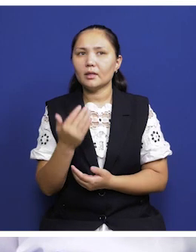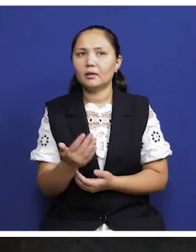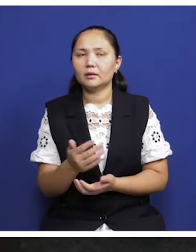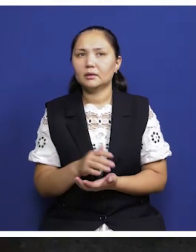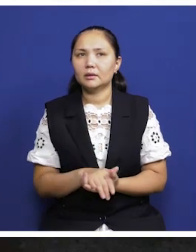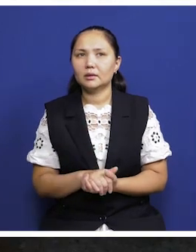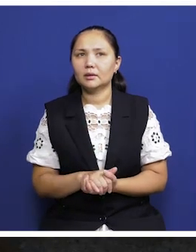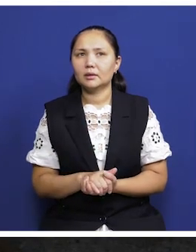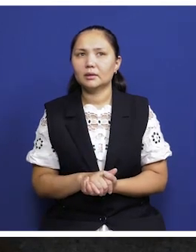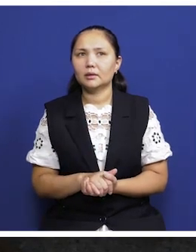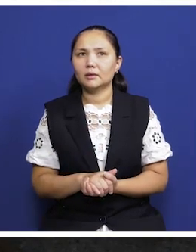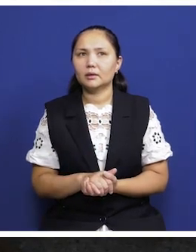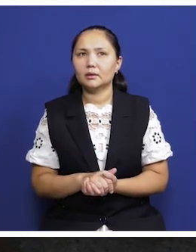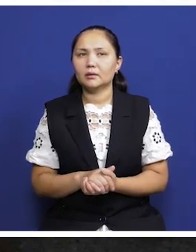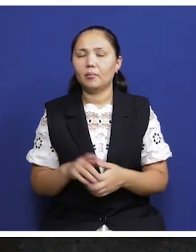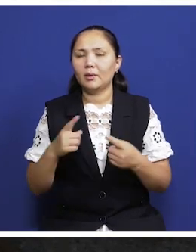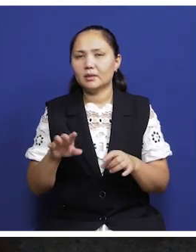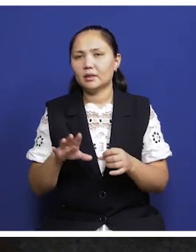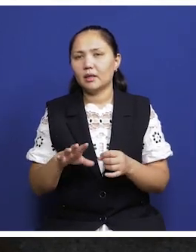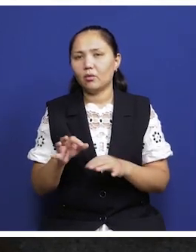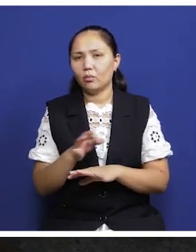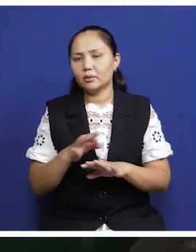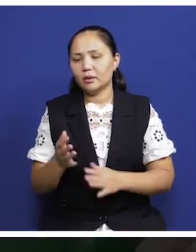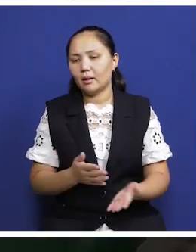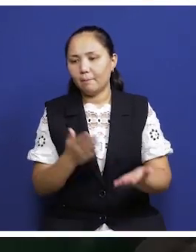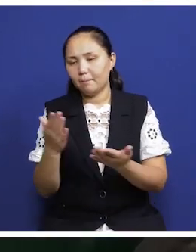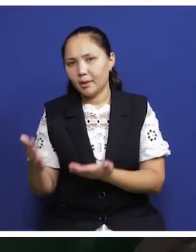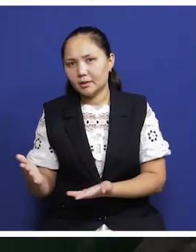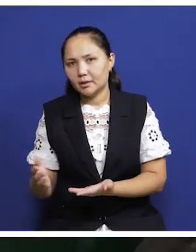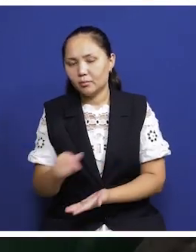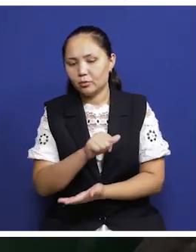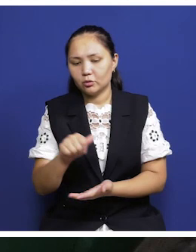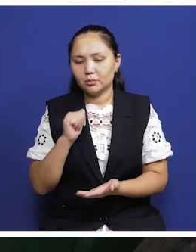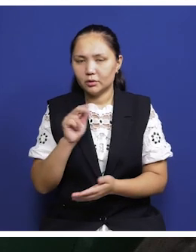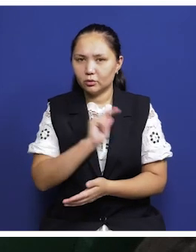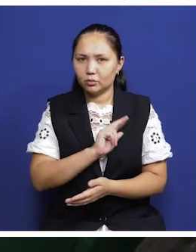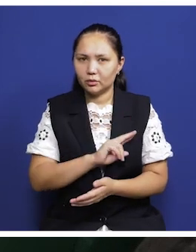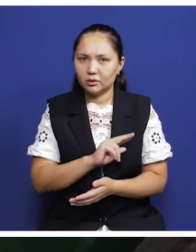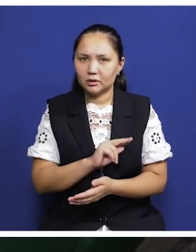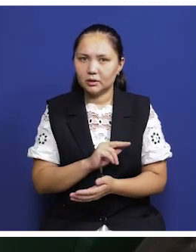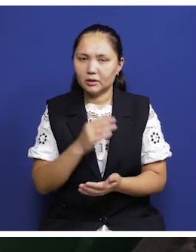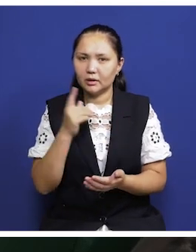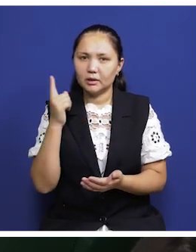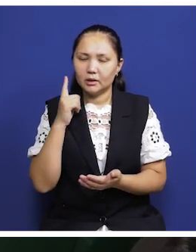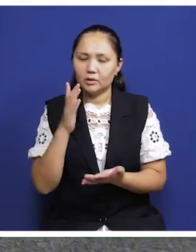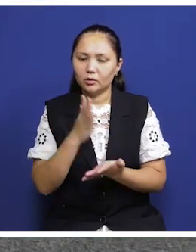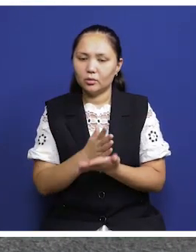Себебі мен кейбір жерлерге барғанда біз мына жақтан өзіміздің жұмыскерлерді есіп отырсақ, бәрі қатырып жатырмыз,